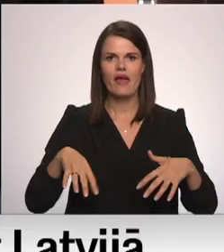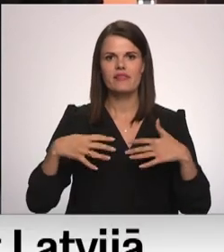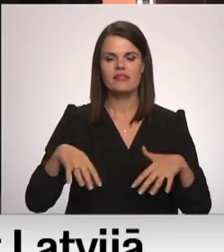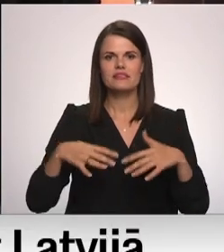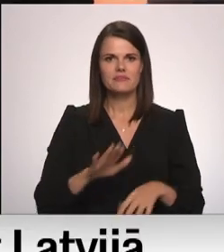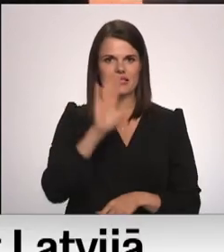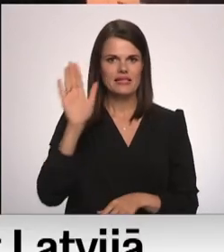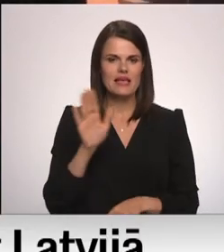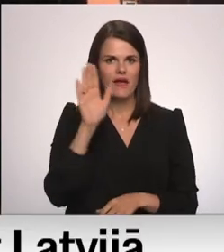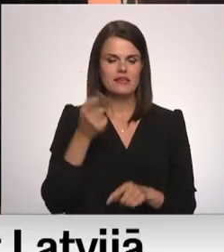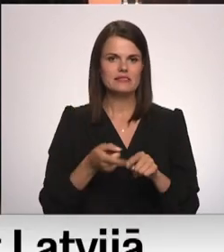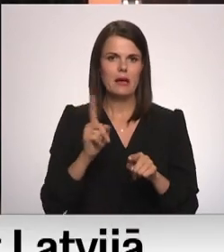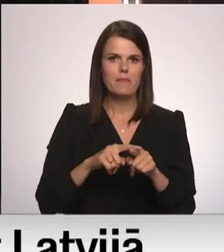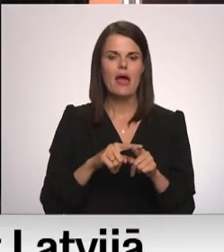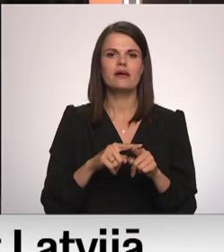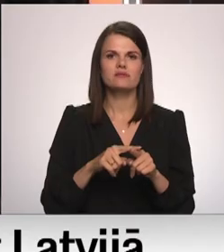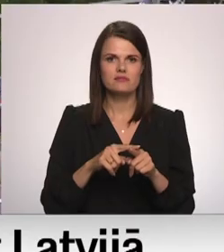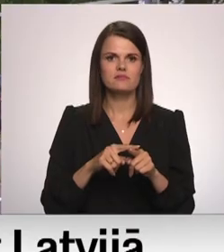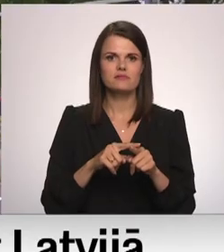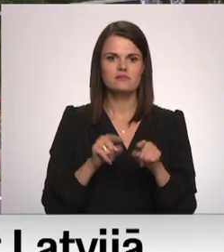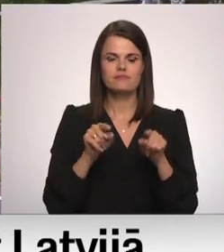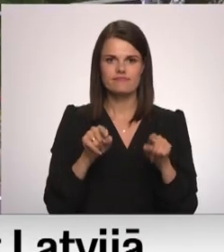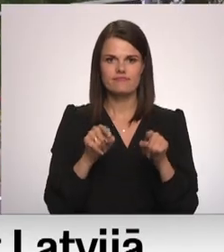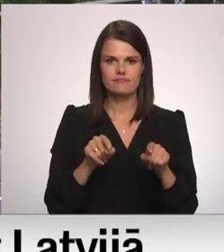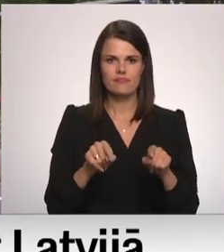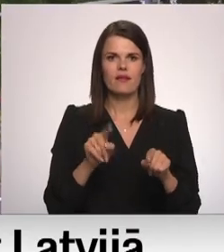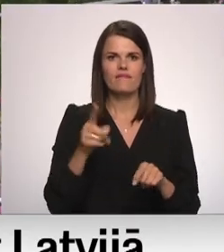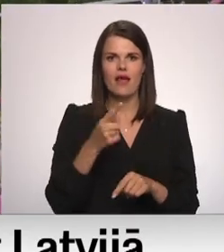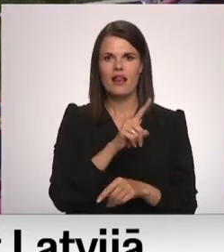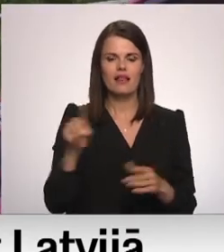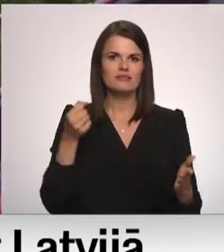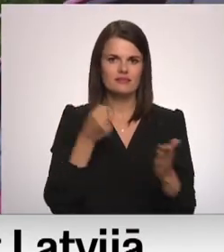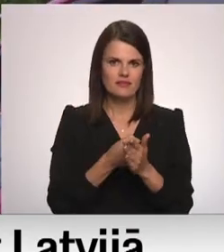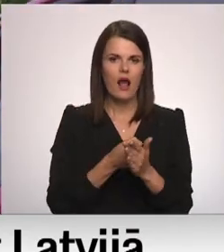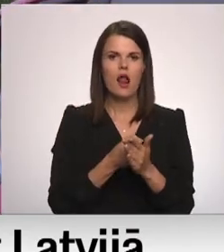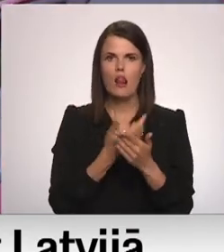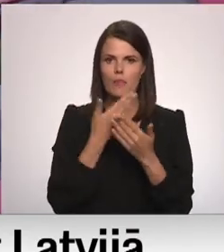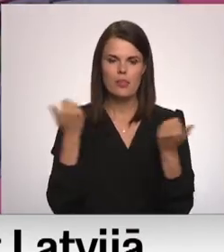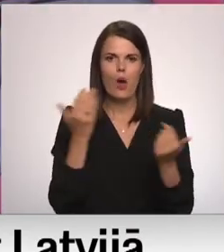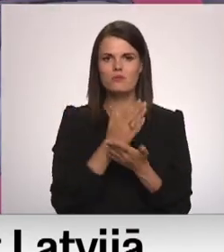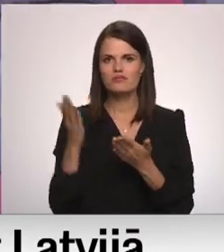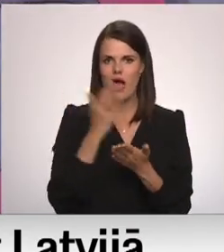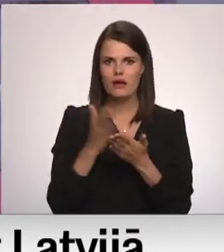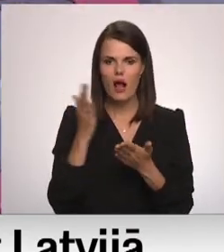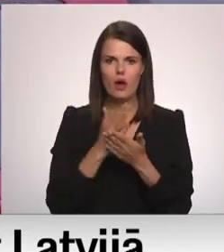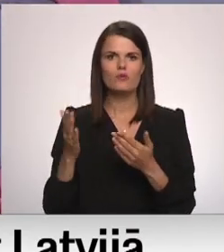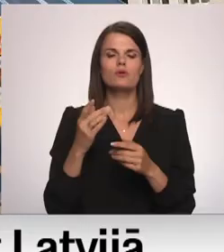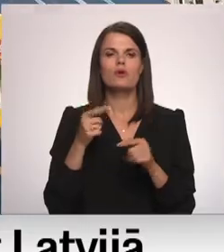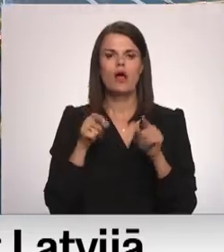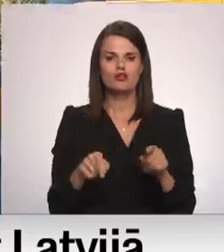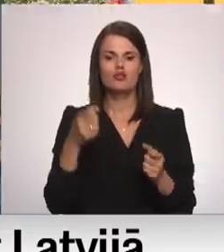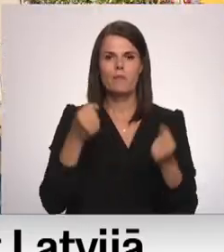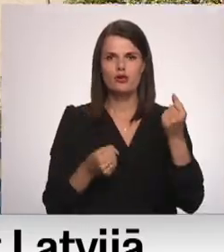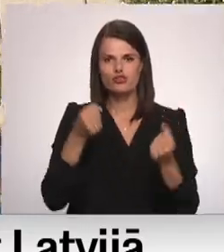90 dienas. Līdz ar to šī lieta vēl līdz galam, tā teikt, nav sakārtota, un ar šiem